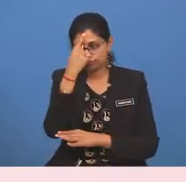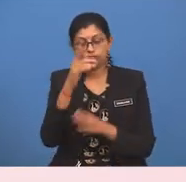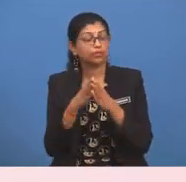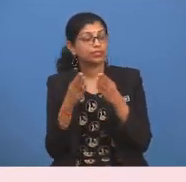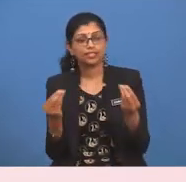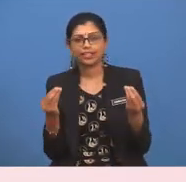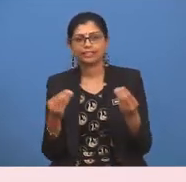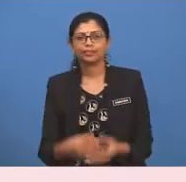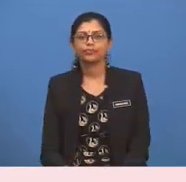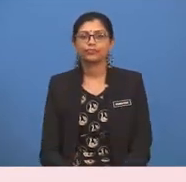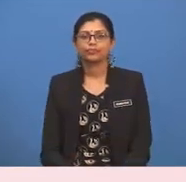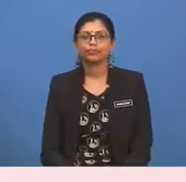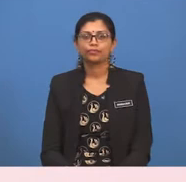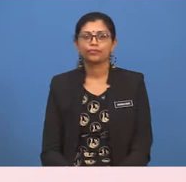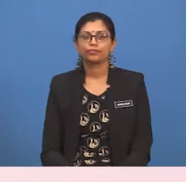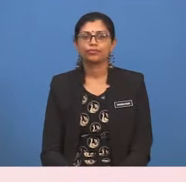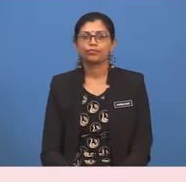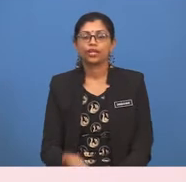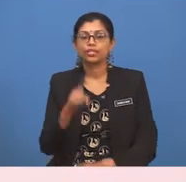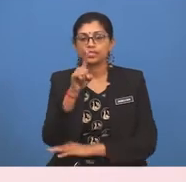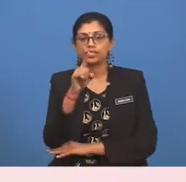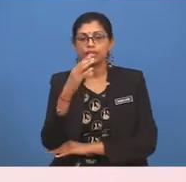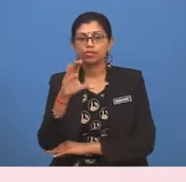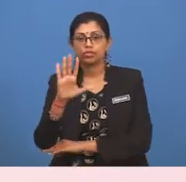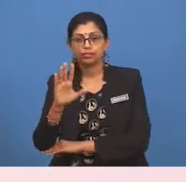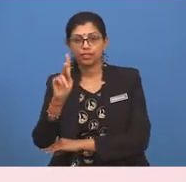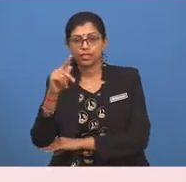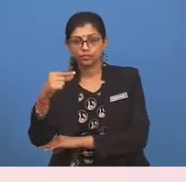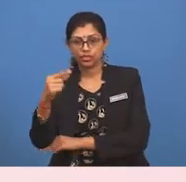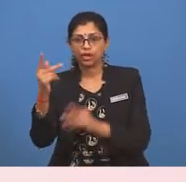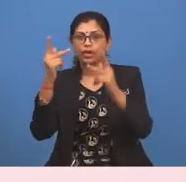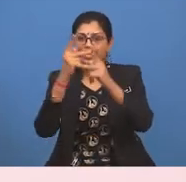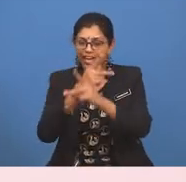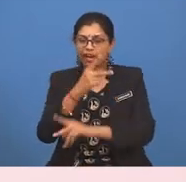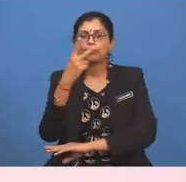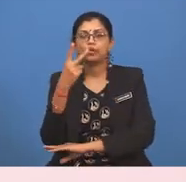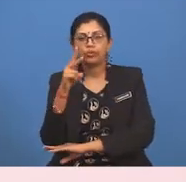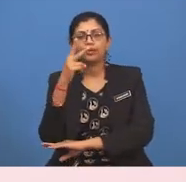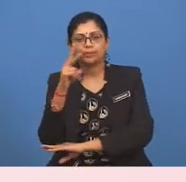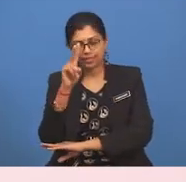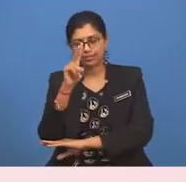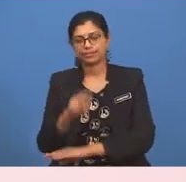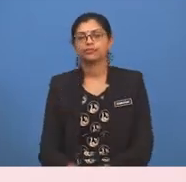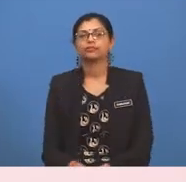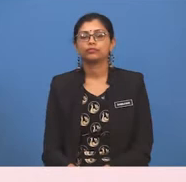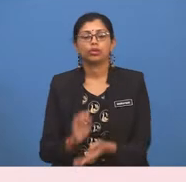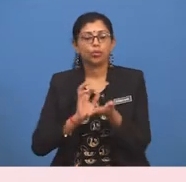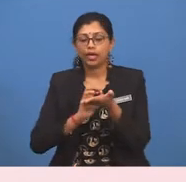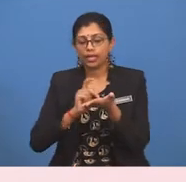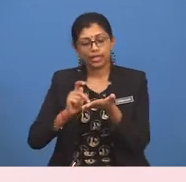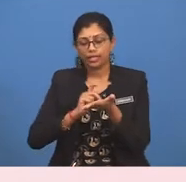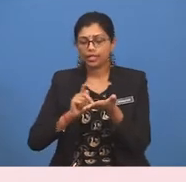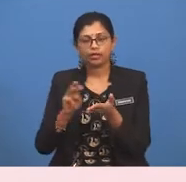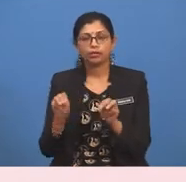105 kilogram darab 12. Gunakan bentuk lazim dengan nombor